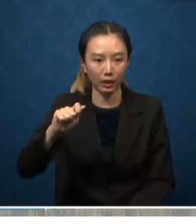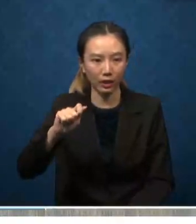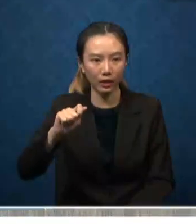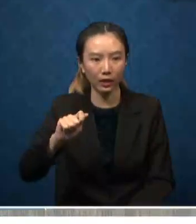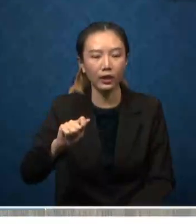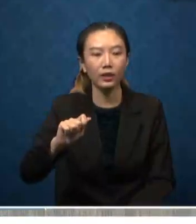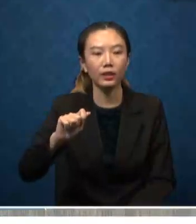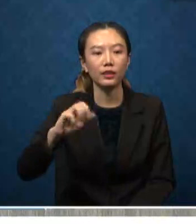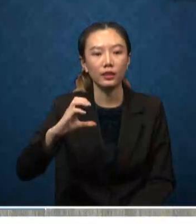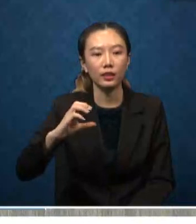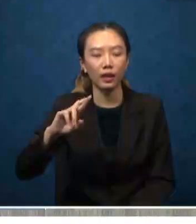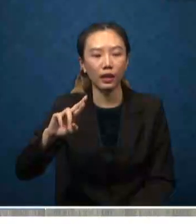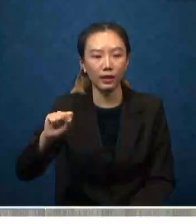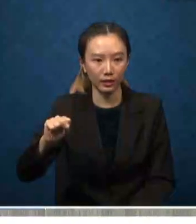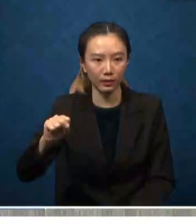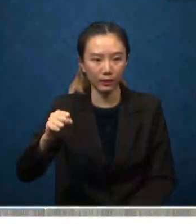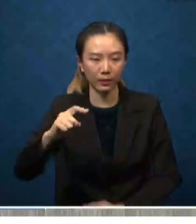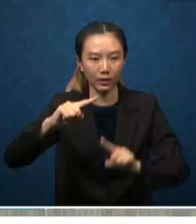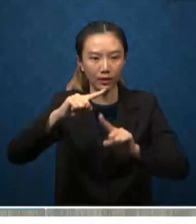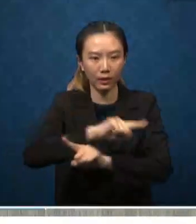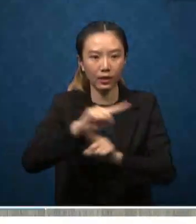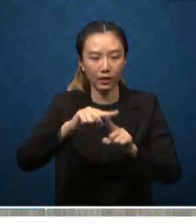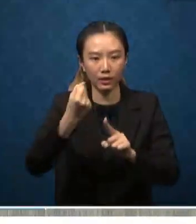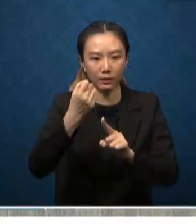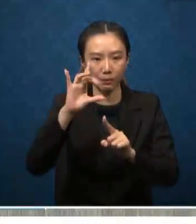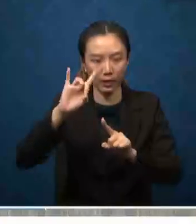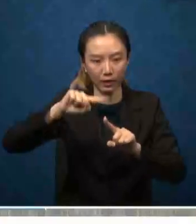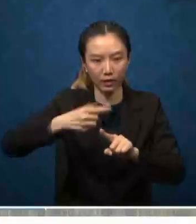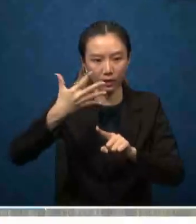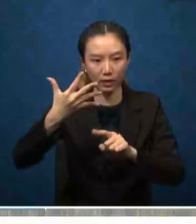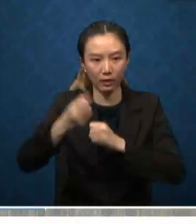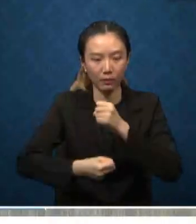CRS เมื่อวันที่